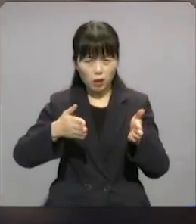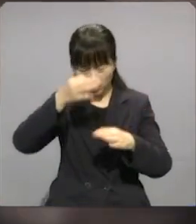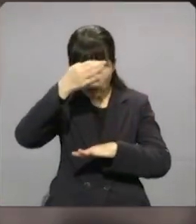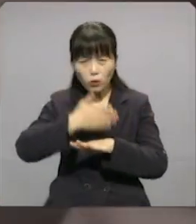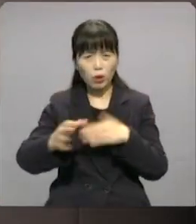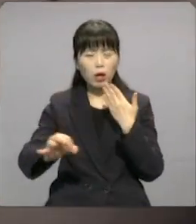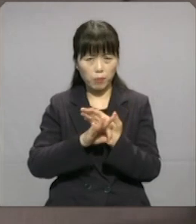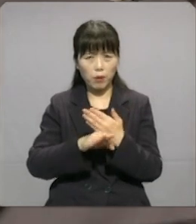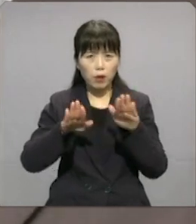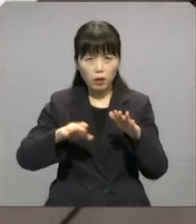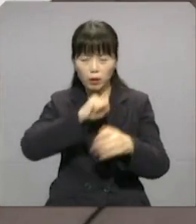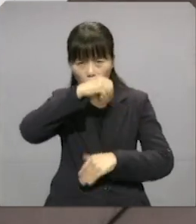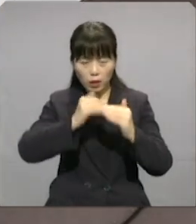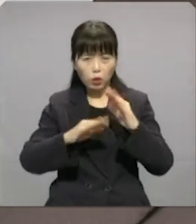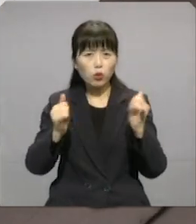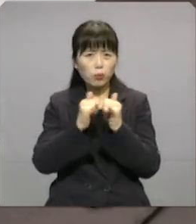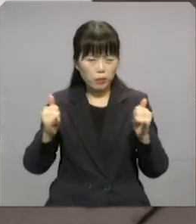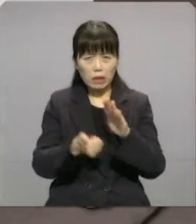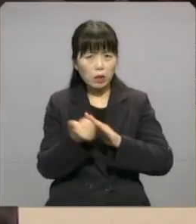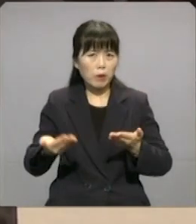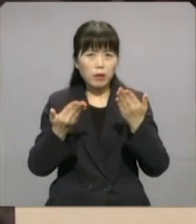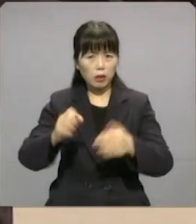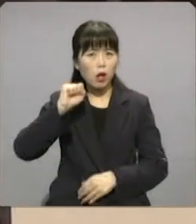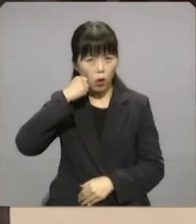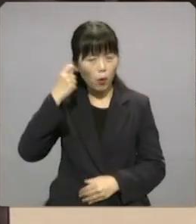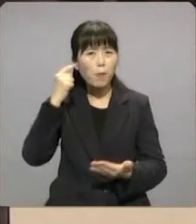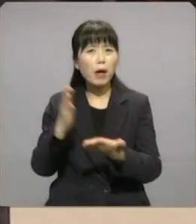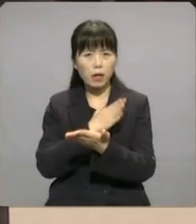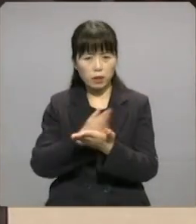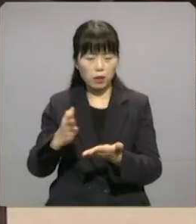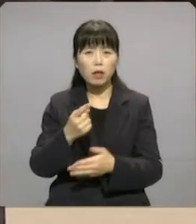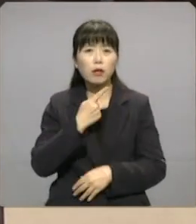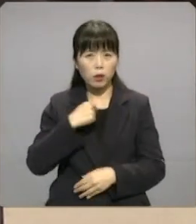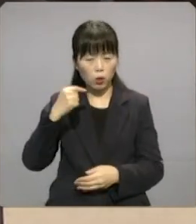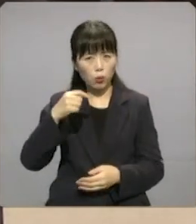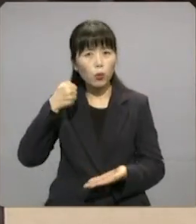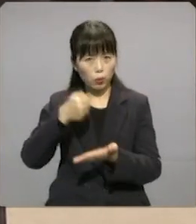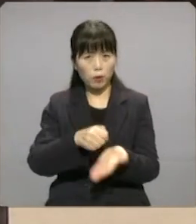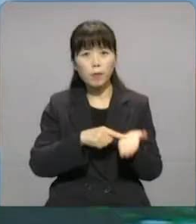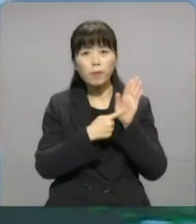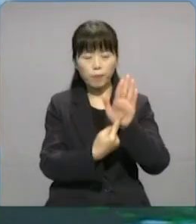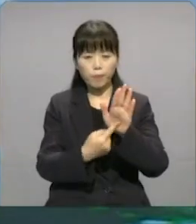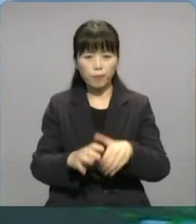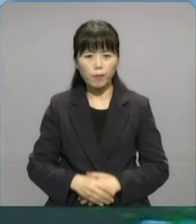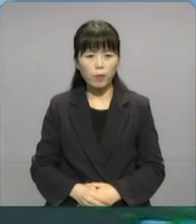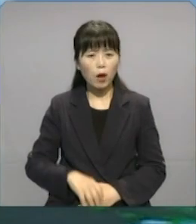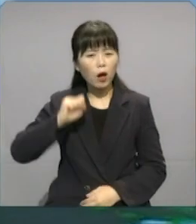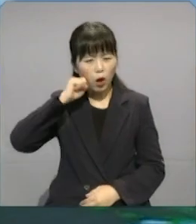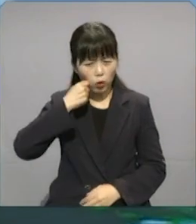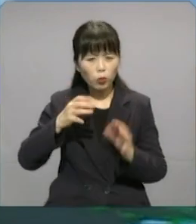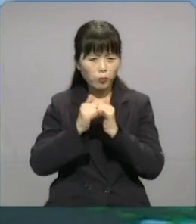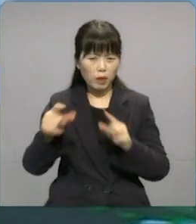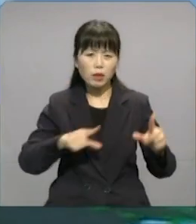송구하다며 현재의 예산안 처리가 국민께 희망을 드리기 어렵다고 판단했다고 설명했습니다. 가뜩이나